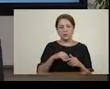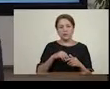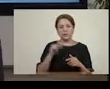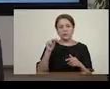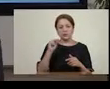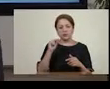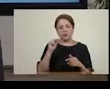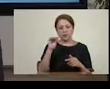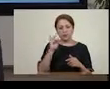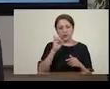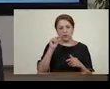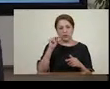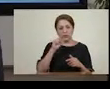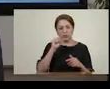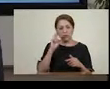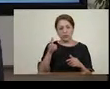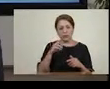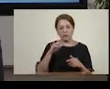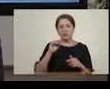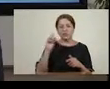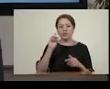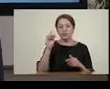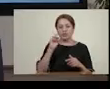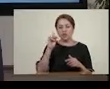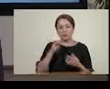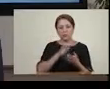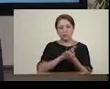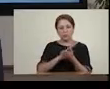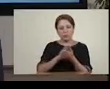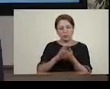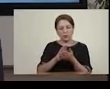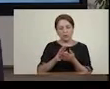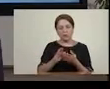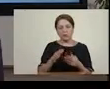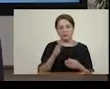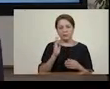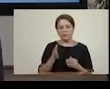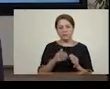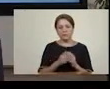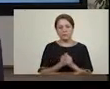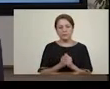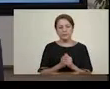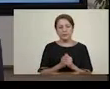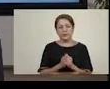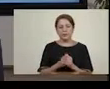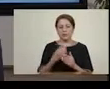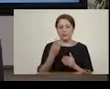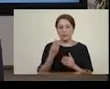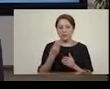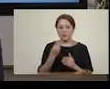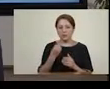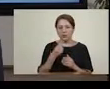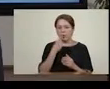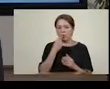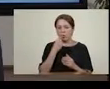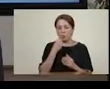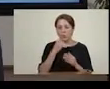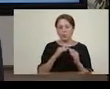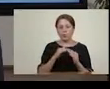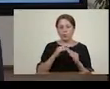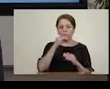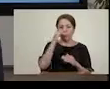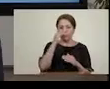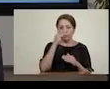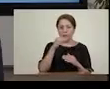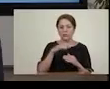jigarni tozalaydigan asosiy vosita sifatida ham ta'rif berganlar. Bu o'z navbatda qon ko'paytiruvchi va